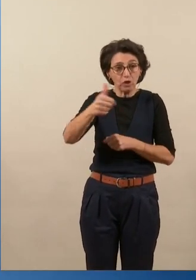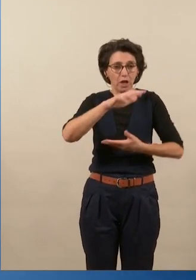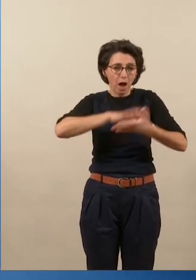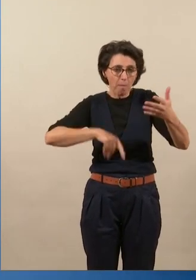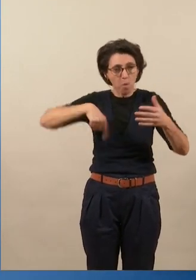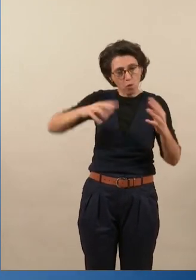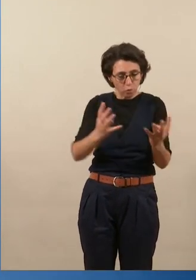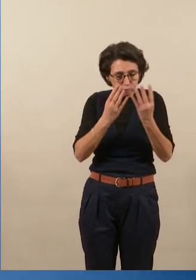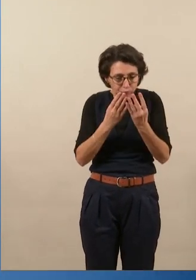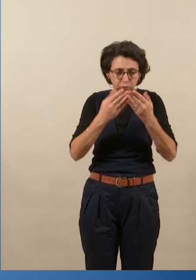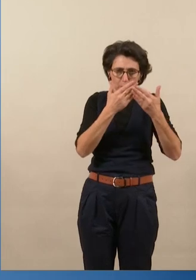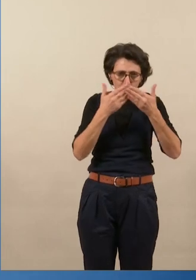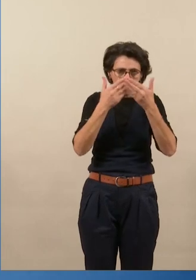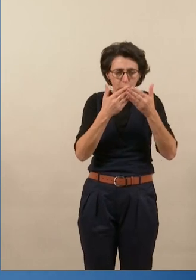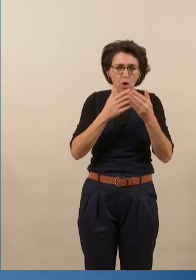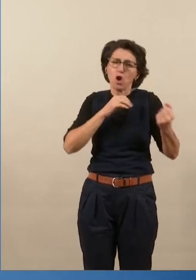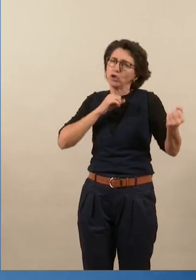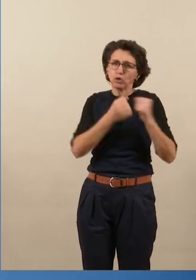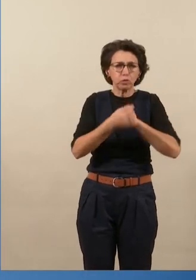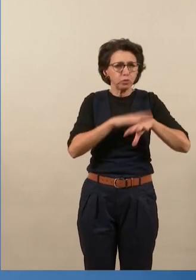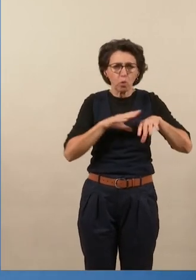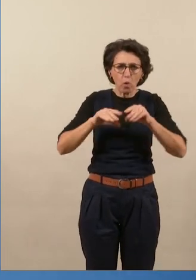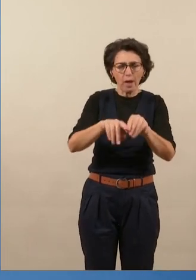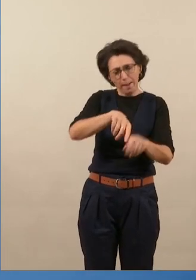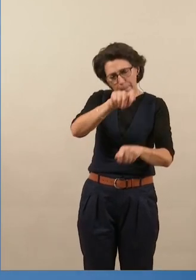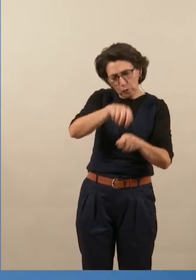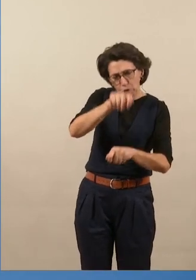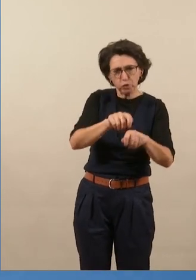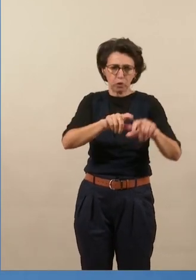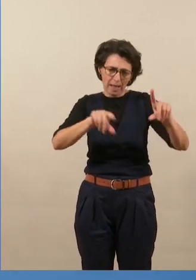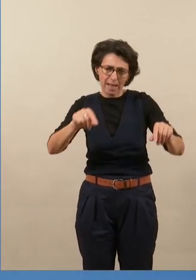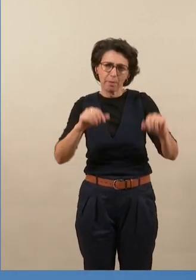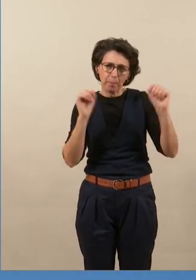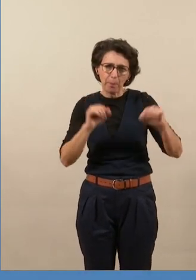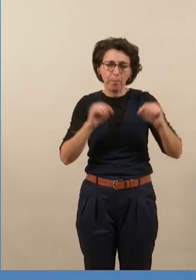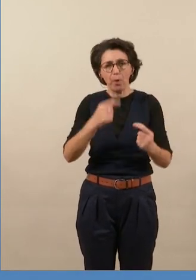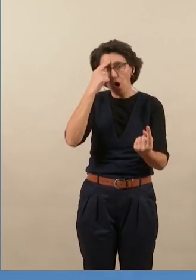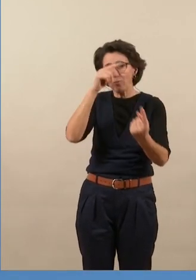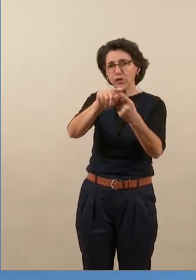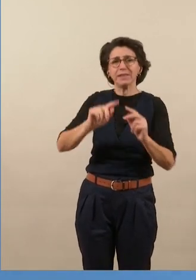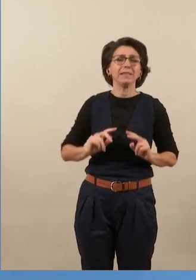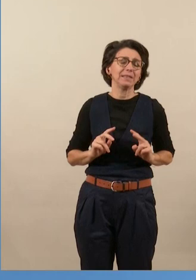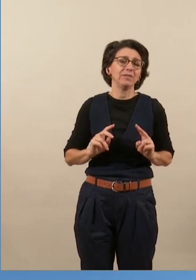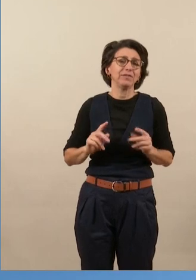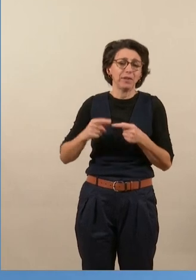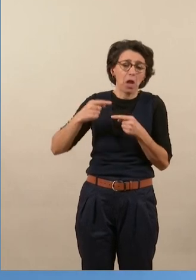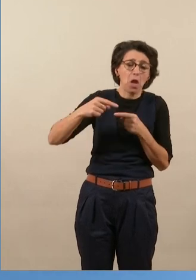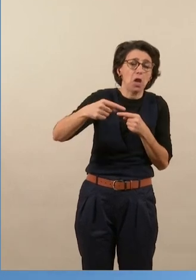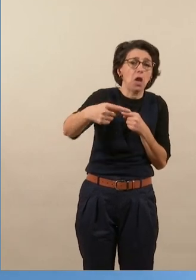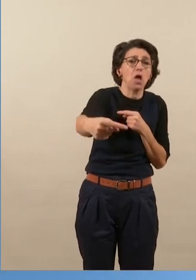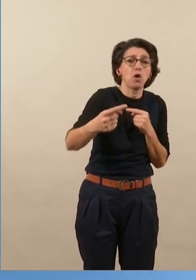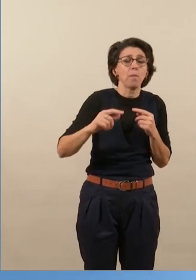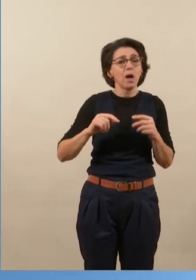l'occasion de revenir sur des changements concrets mesurables quantifiabl inscrit dans une dynamique de long terme et pas dans un simple